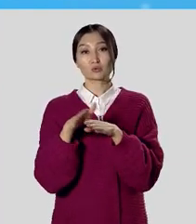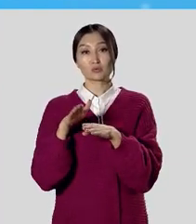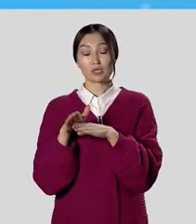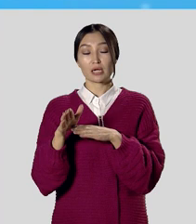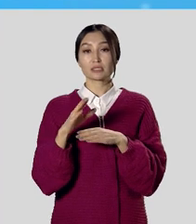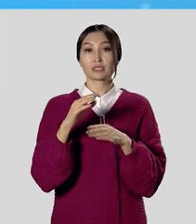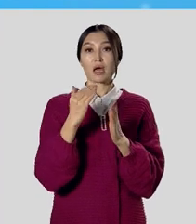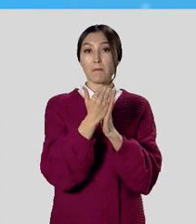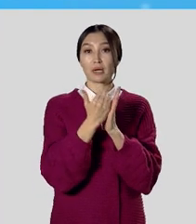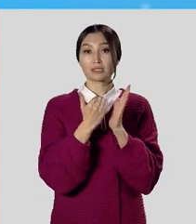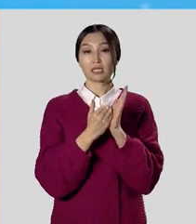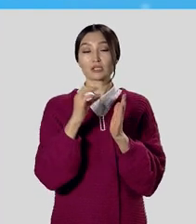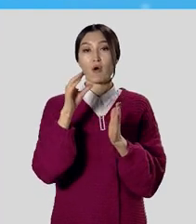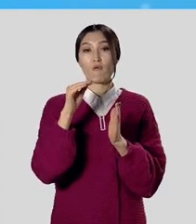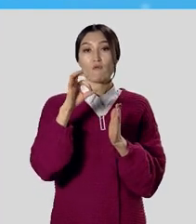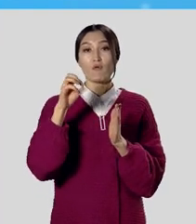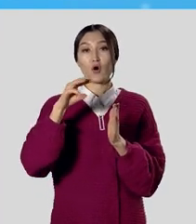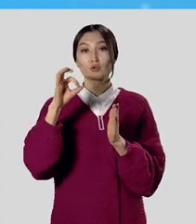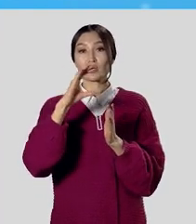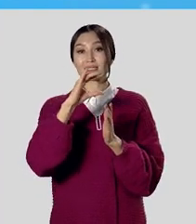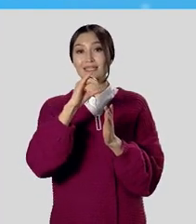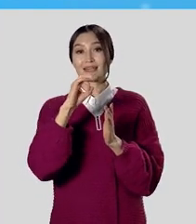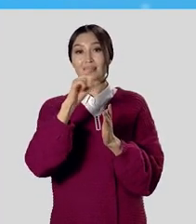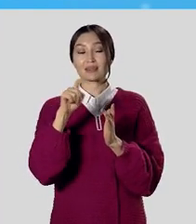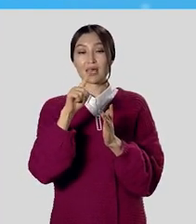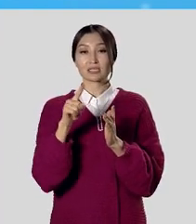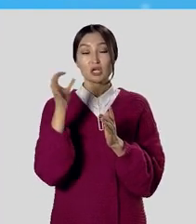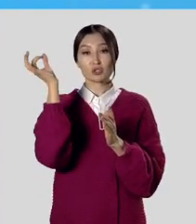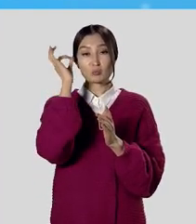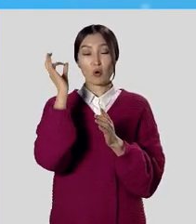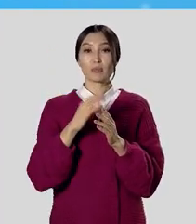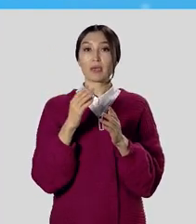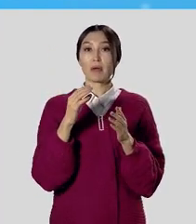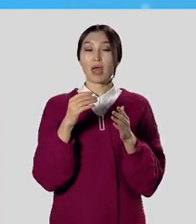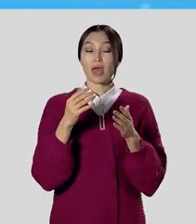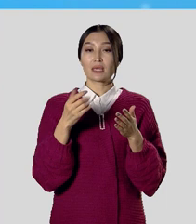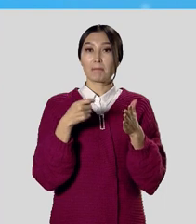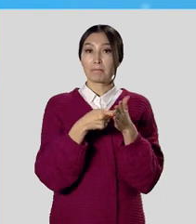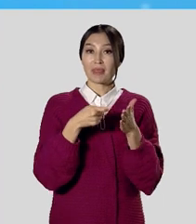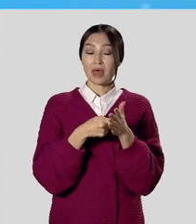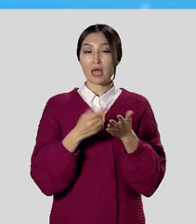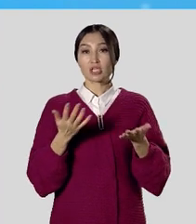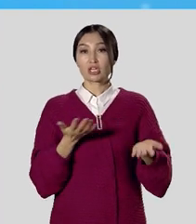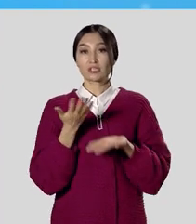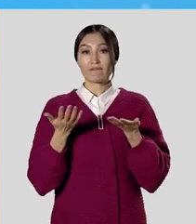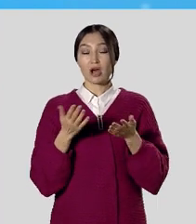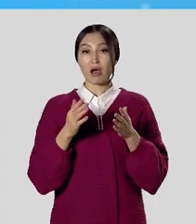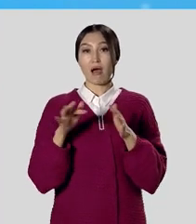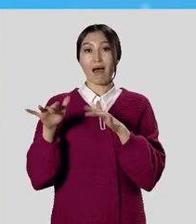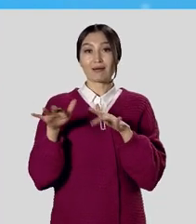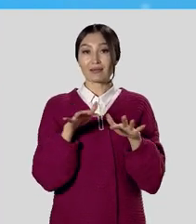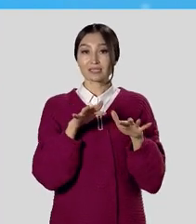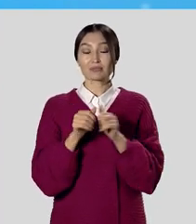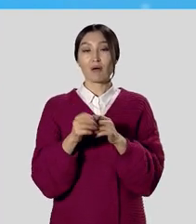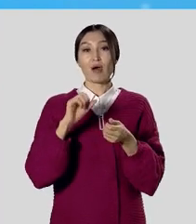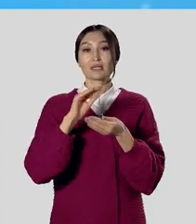процесс фотосинтеза. Вспомним основные типы питания живых организмов, а также